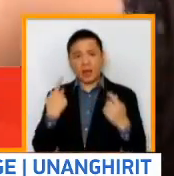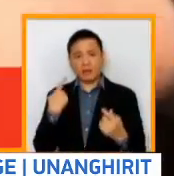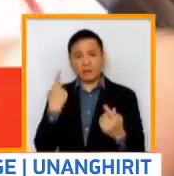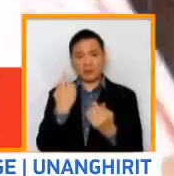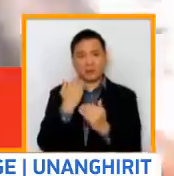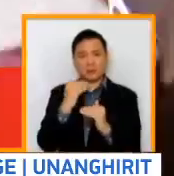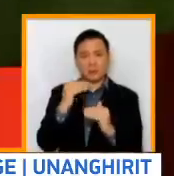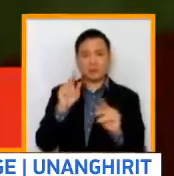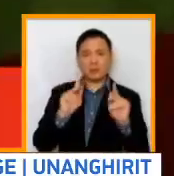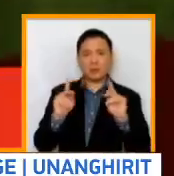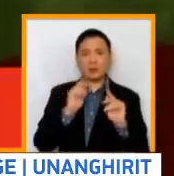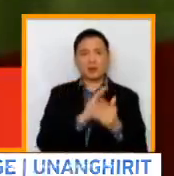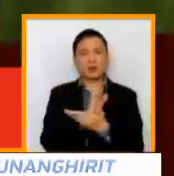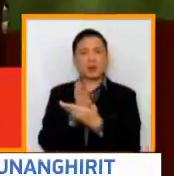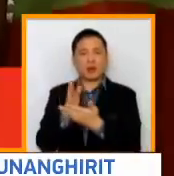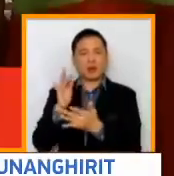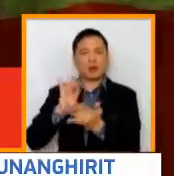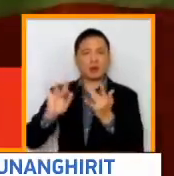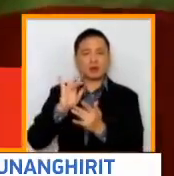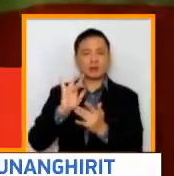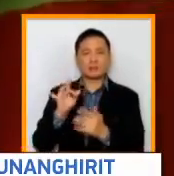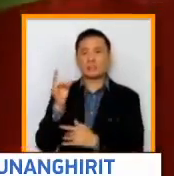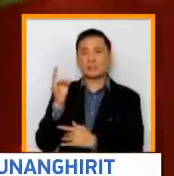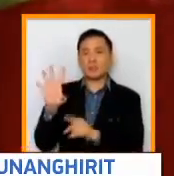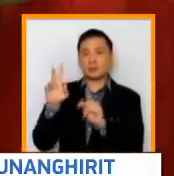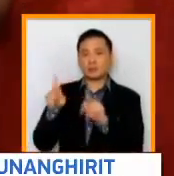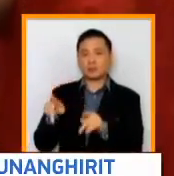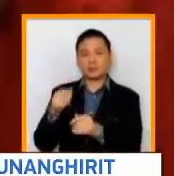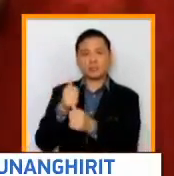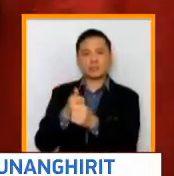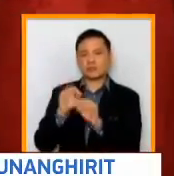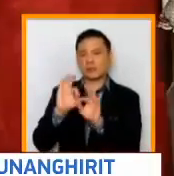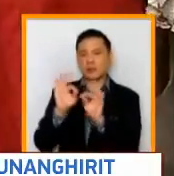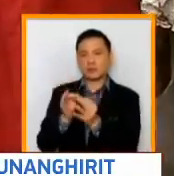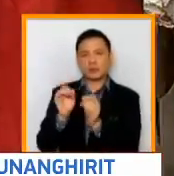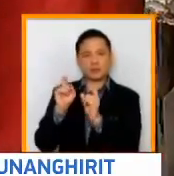lang kada pamilya ang mabibigyan.